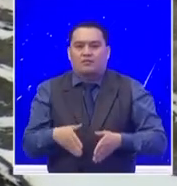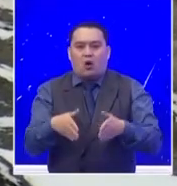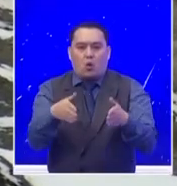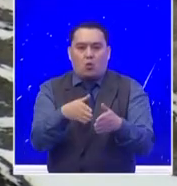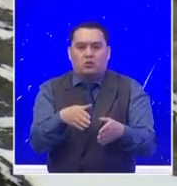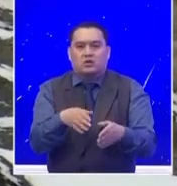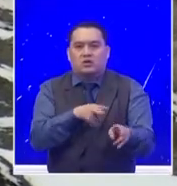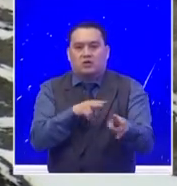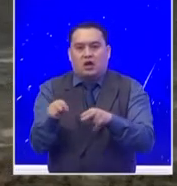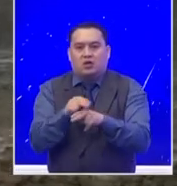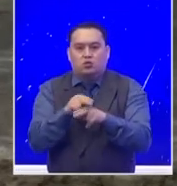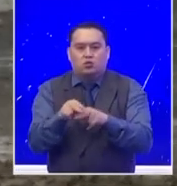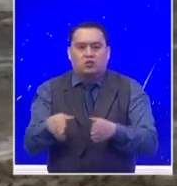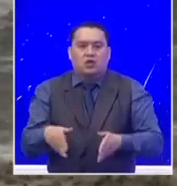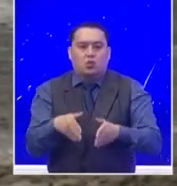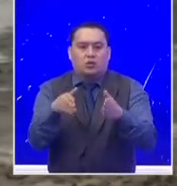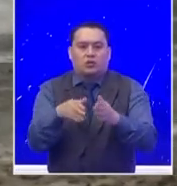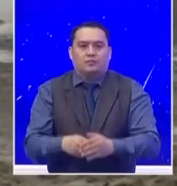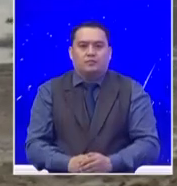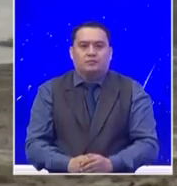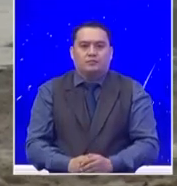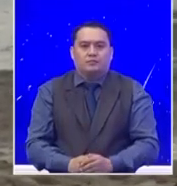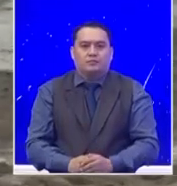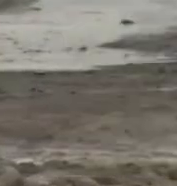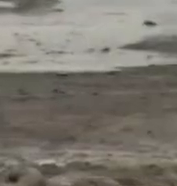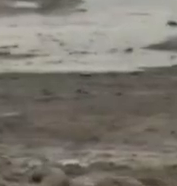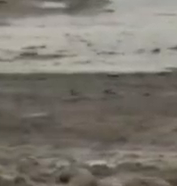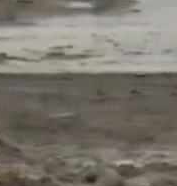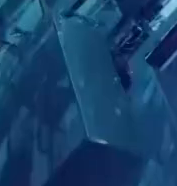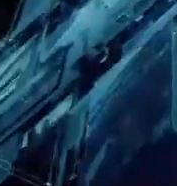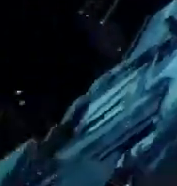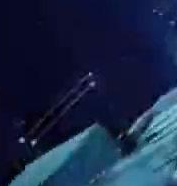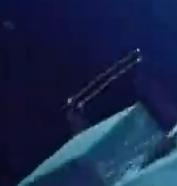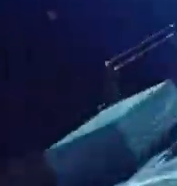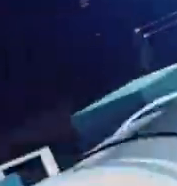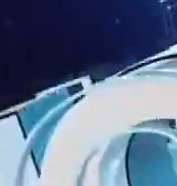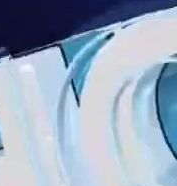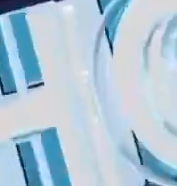при реконструкции трассы. Гульмира Тимиргалиева, Нуржан Муканов, телеканал ЖТСУ.